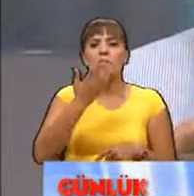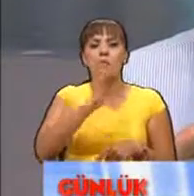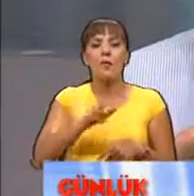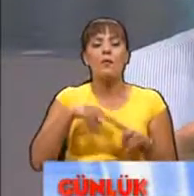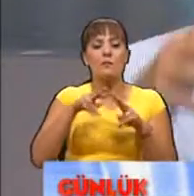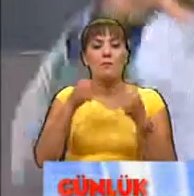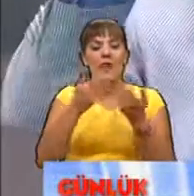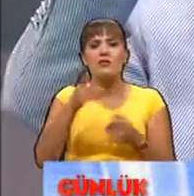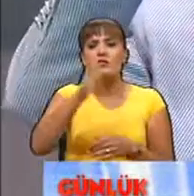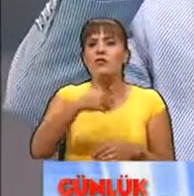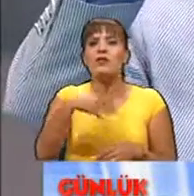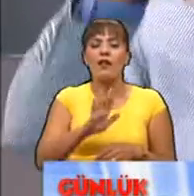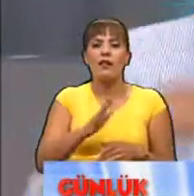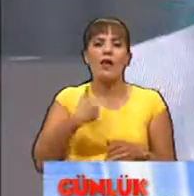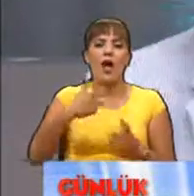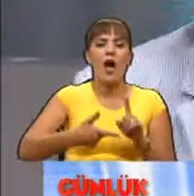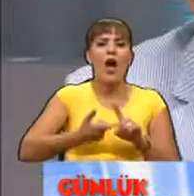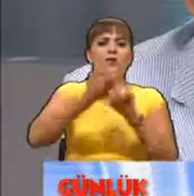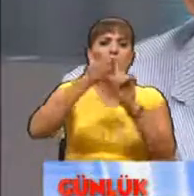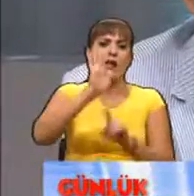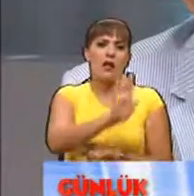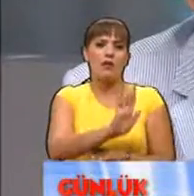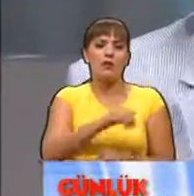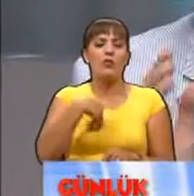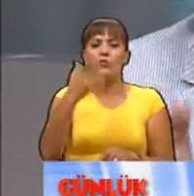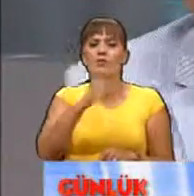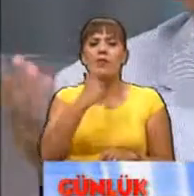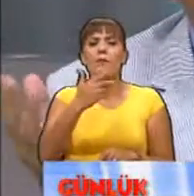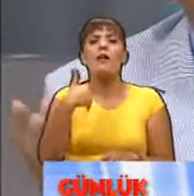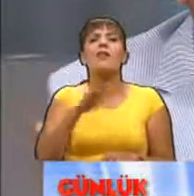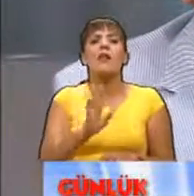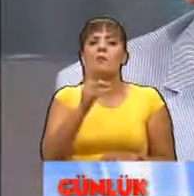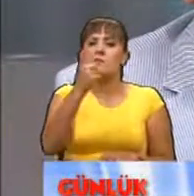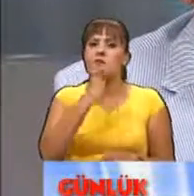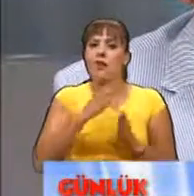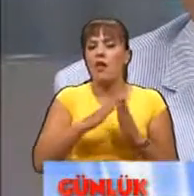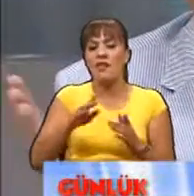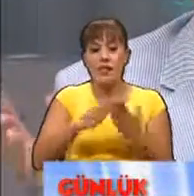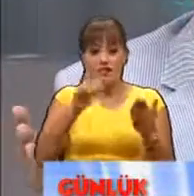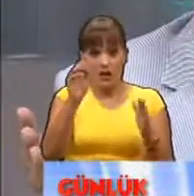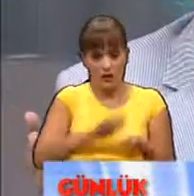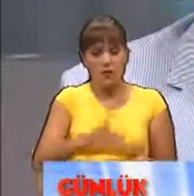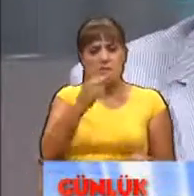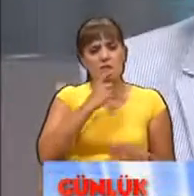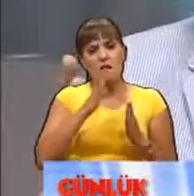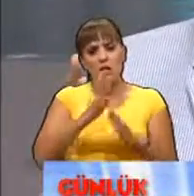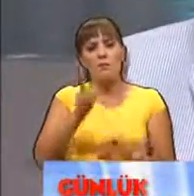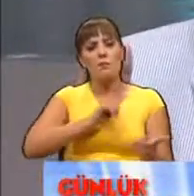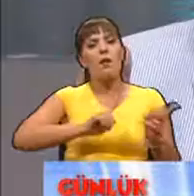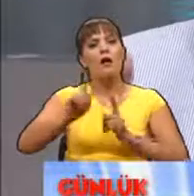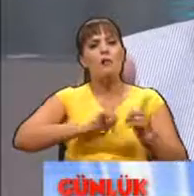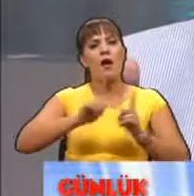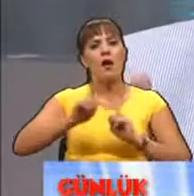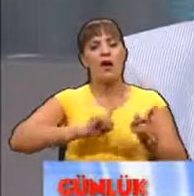defter süresince mirasçı değilsiniz. O askıda defter bir durum. Süresi demek 3 ay demek değil. Yok, hayır. Bir sene de sürebilir. Anlaşıldı. O. Bir evet. sene sürdü,